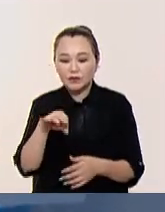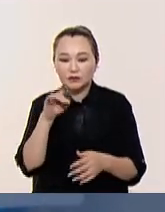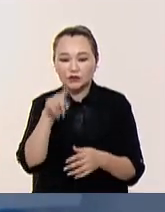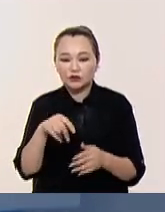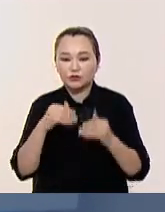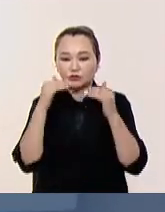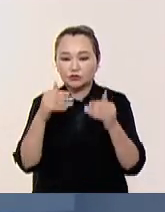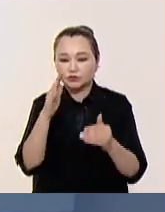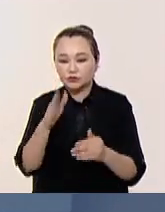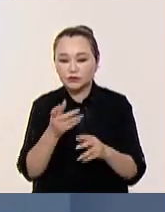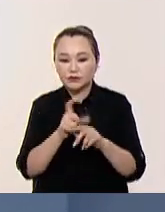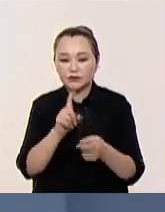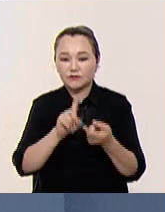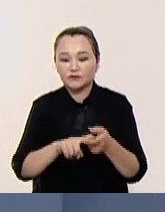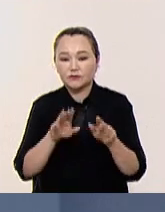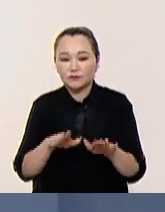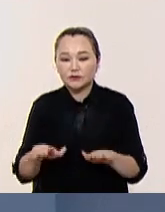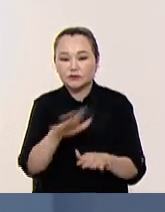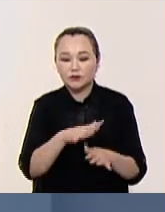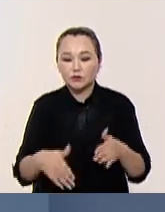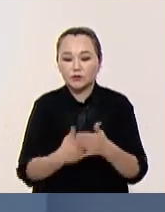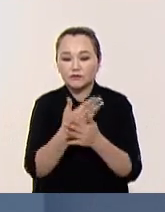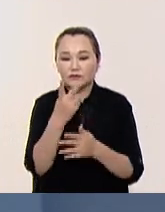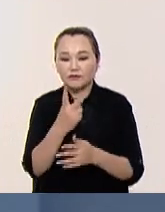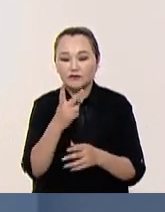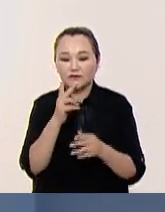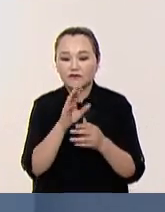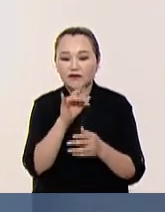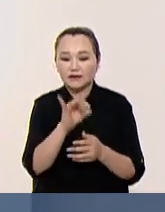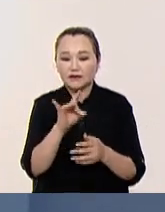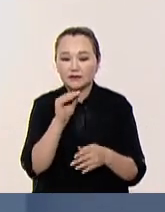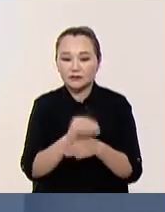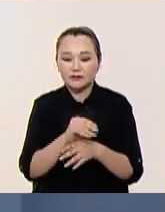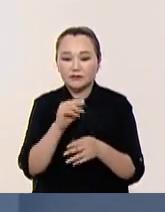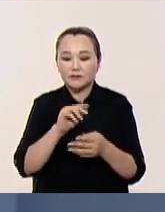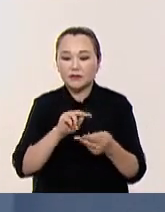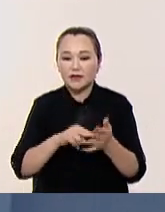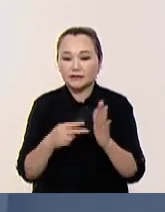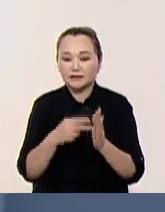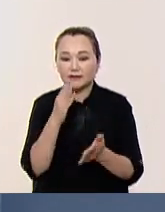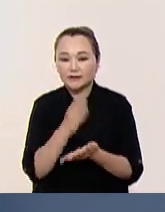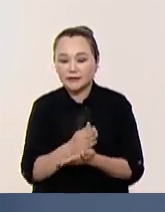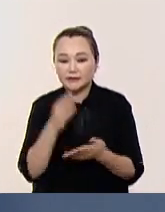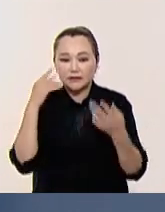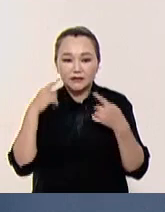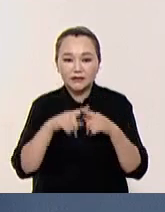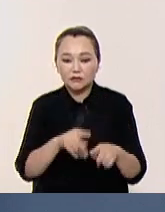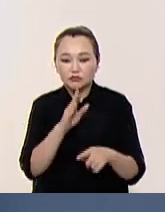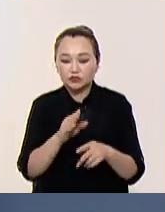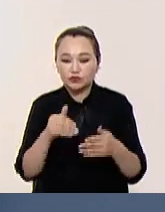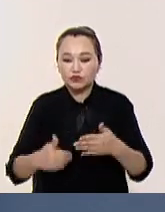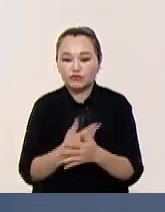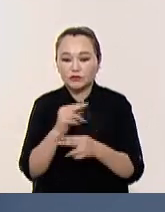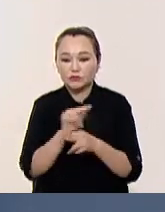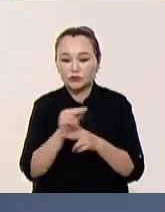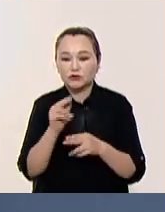өсуі мүмкін. Осыған байланысты өңірде жаңа 2 сүзгілеу станциясы іске қосу жоспарланып отыр. Бұл жайында бүгін облыс әкімі